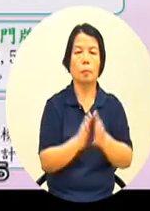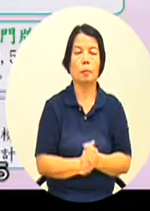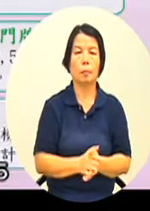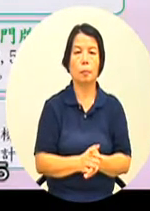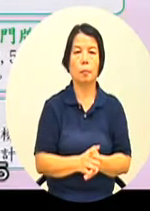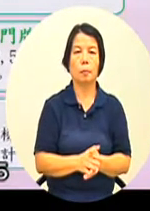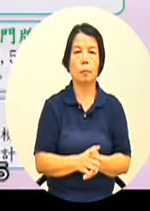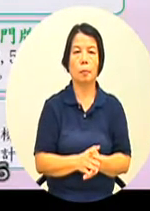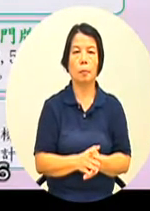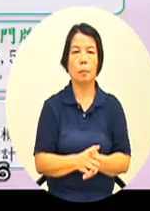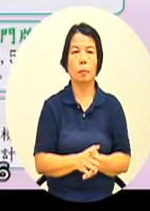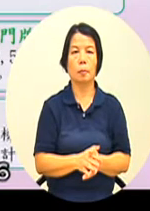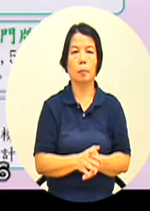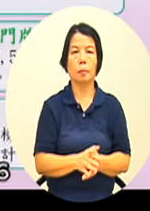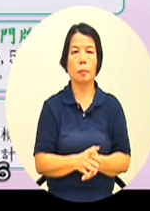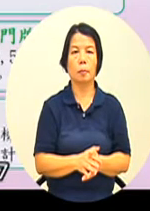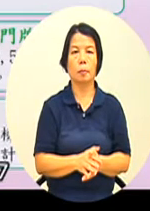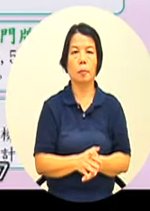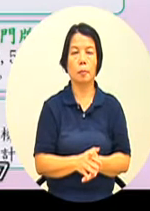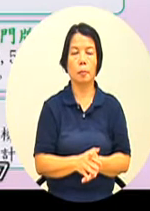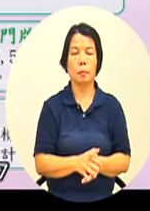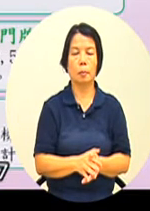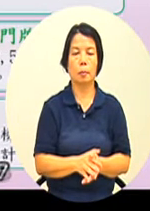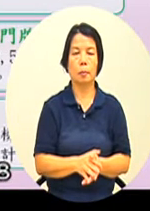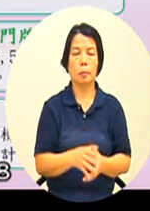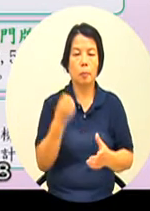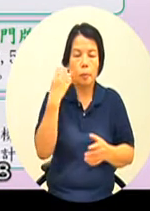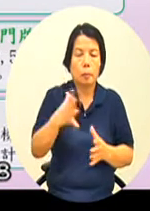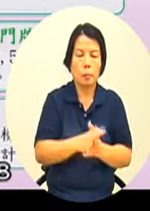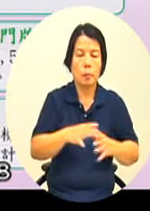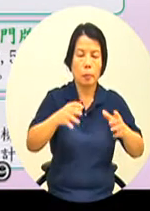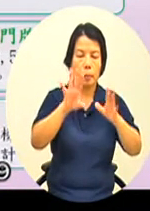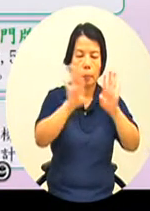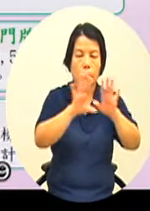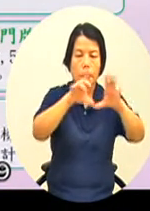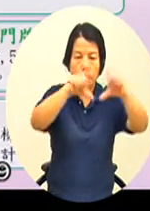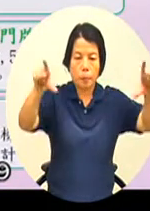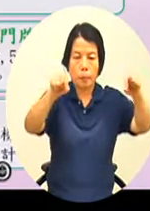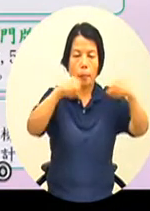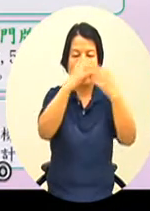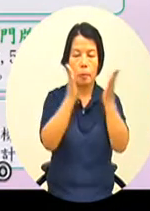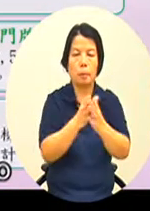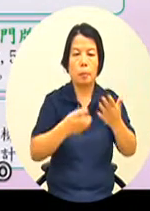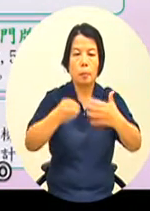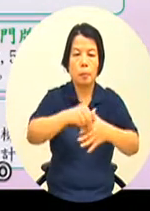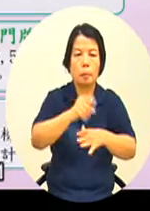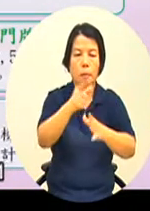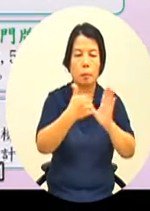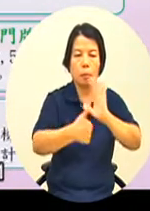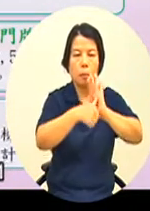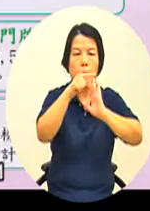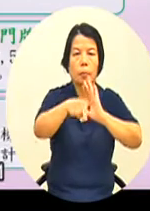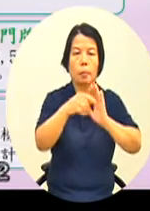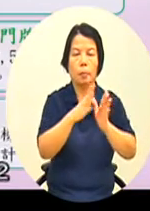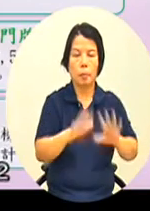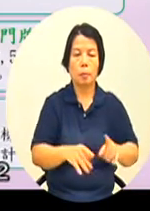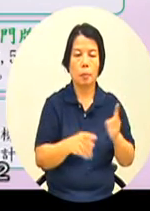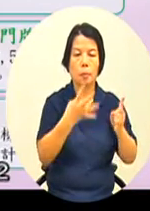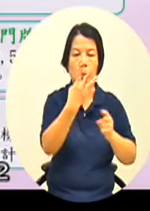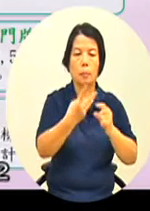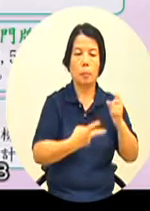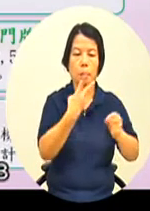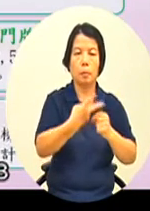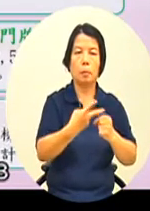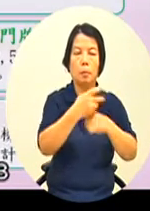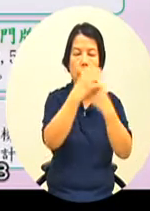针对我们的新式门牌，我们提升我们的国际形象。只要我们在102年起，我们申请